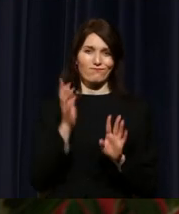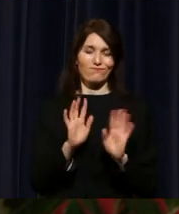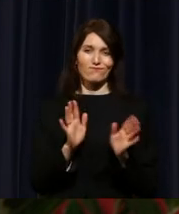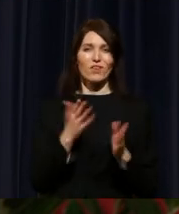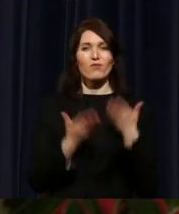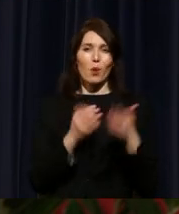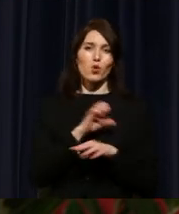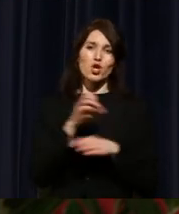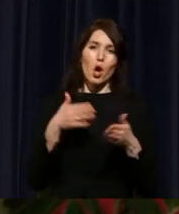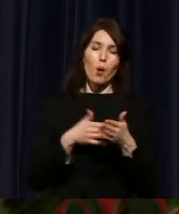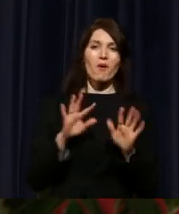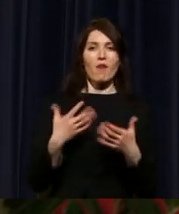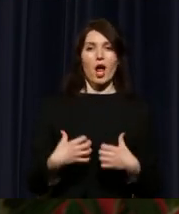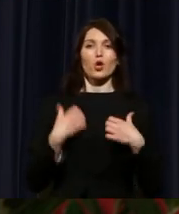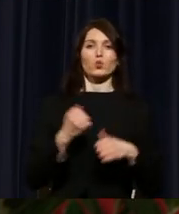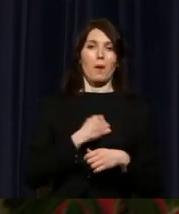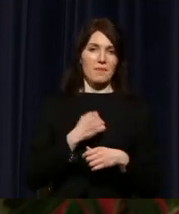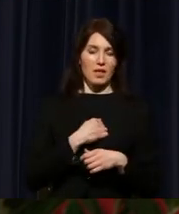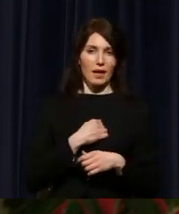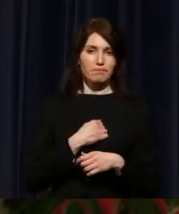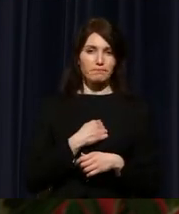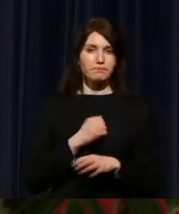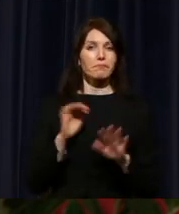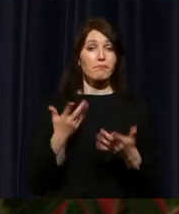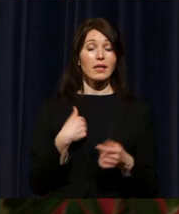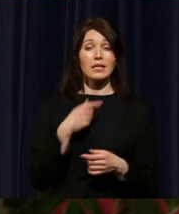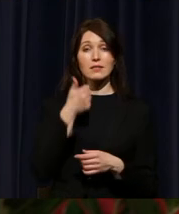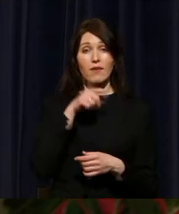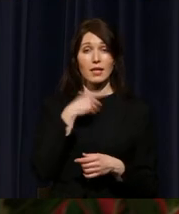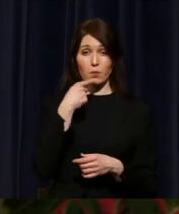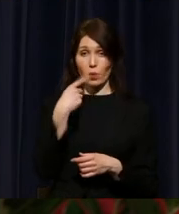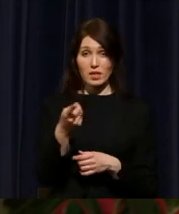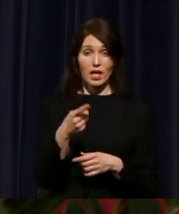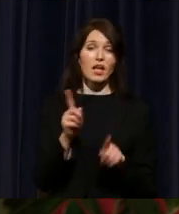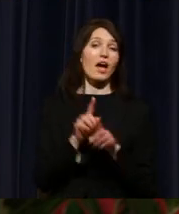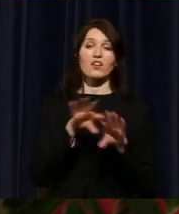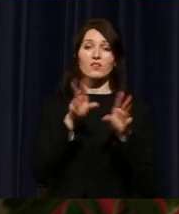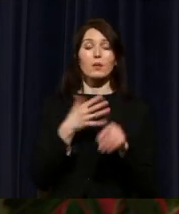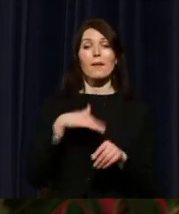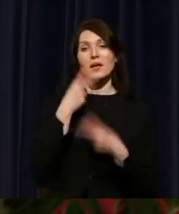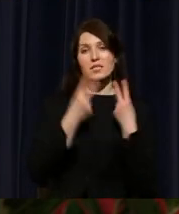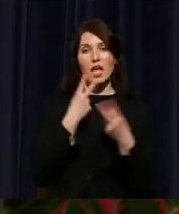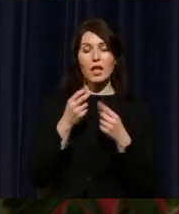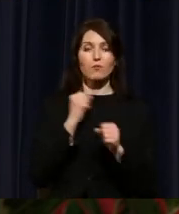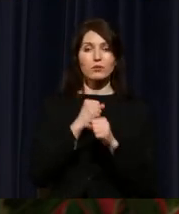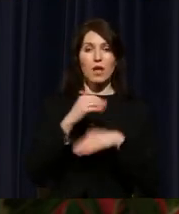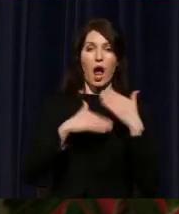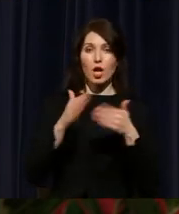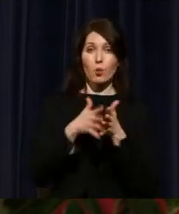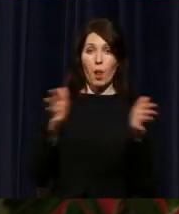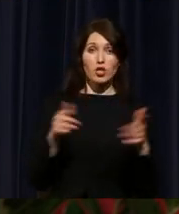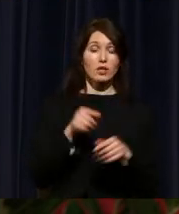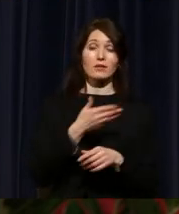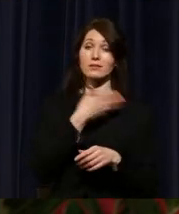varbūt ierobežo, nevarbūt arī nobiedē. Bet ko es vēl gribēju teikt, tā, jā, un vispār, ja mēs skatāmies uz karjeru plašāk, tad